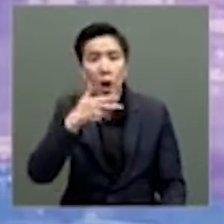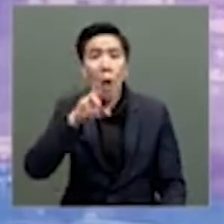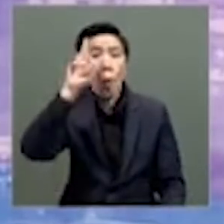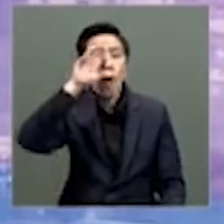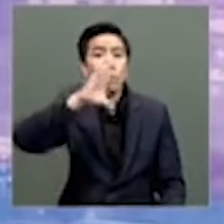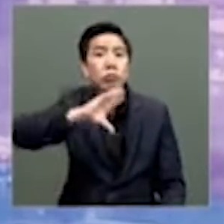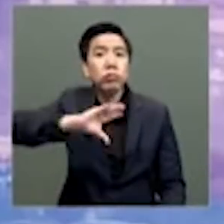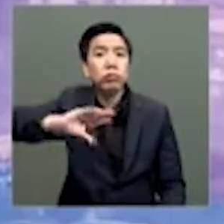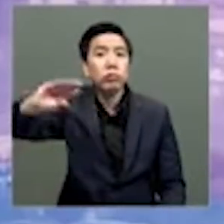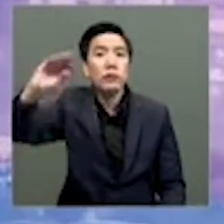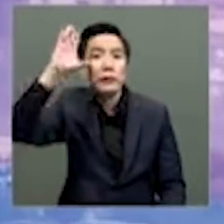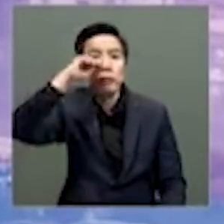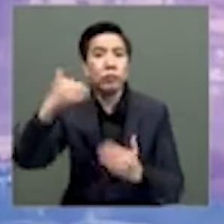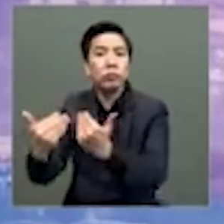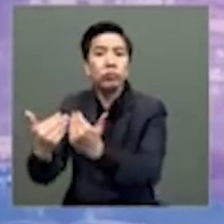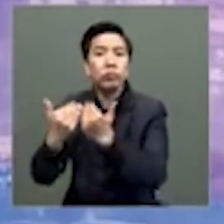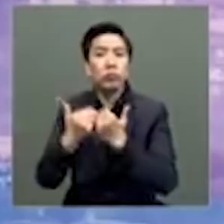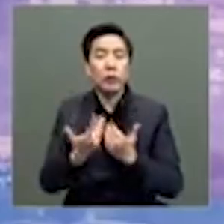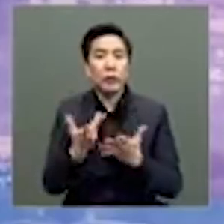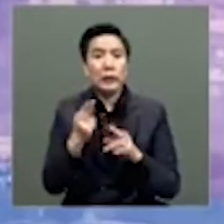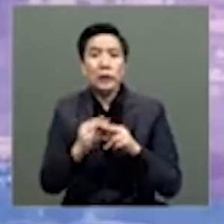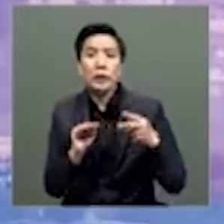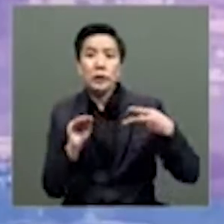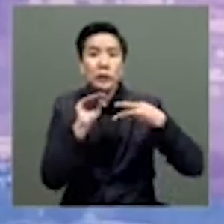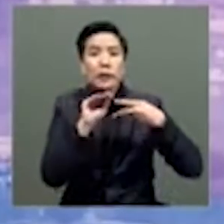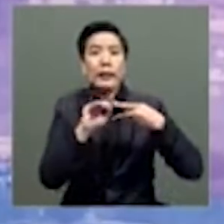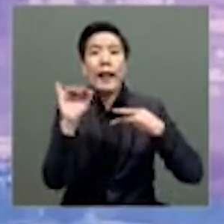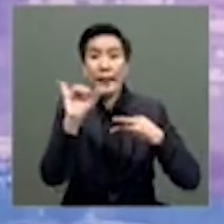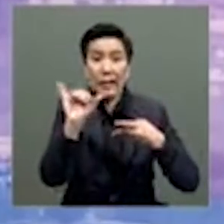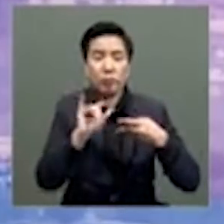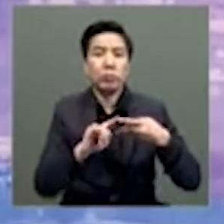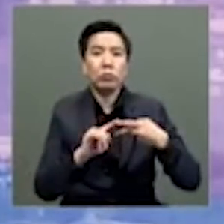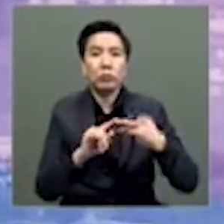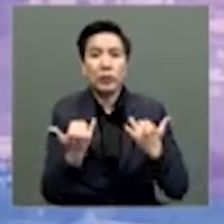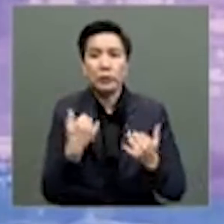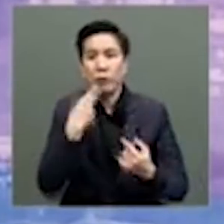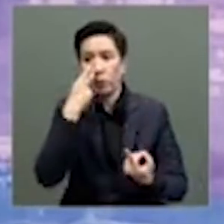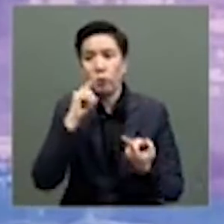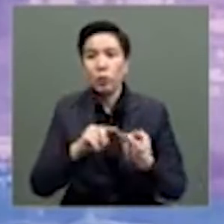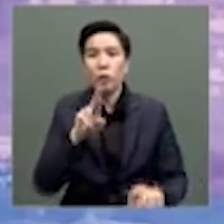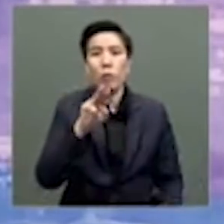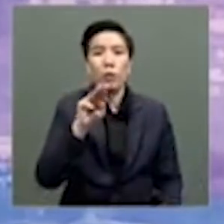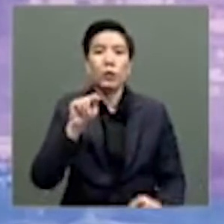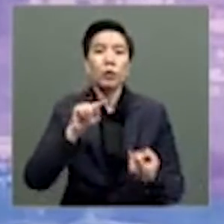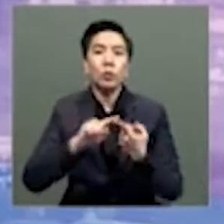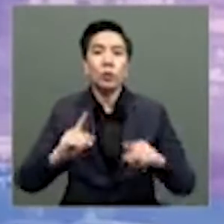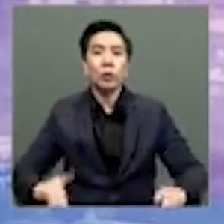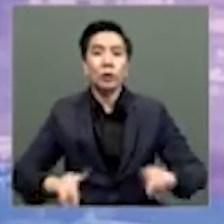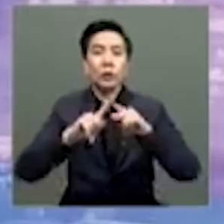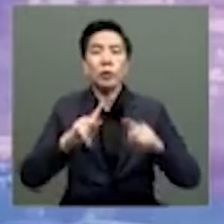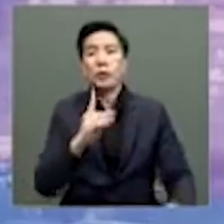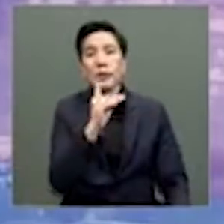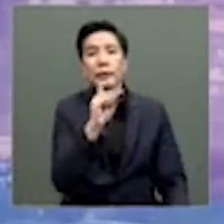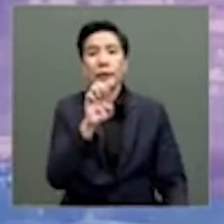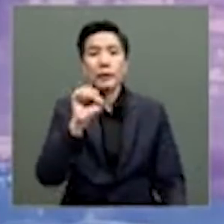กลับเข้ามากลางคืนพวกนี้เรายังไม่ได้ยกเว้นเอาไว้เมื่อสักครู่ท่านรัฐมนตรีกระทรวงดิจิทัลมาหารือ